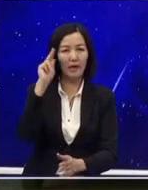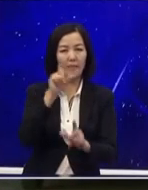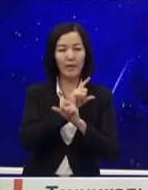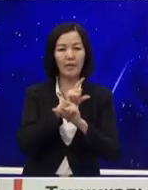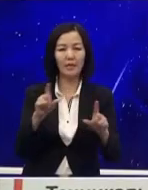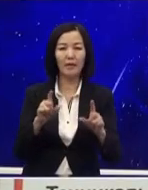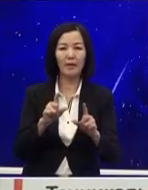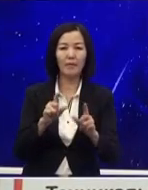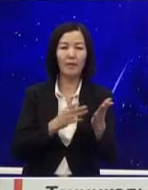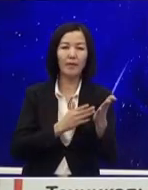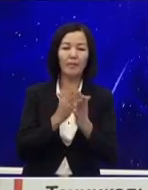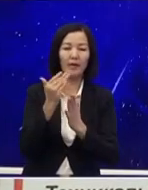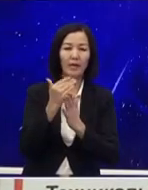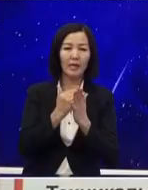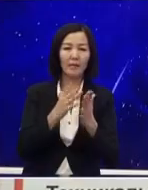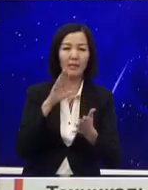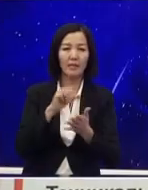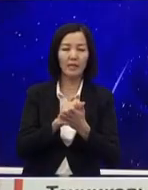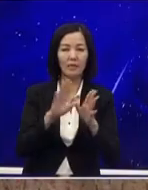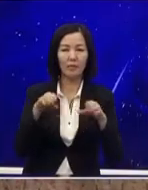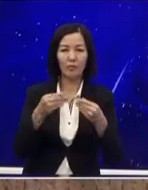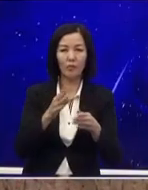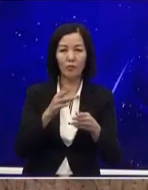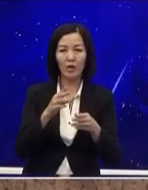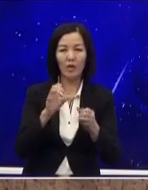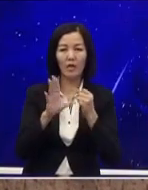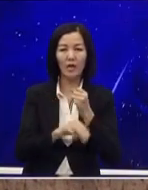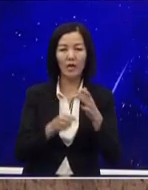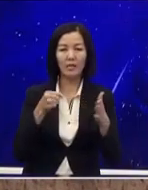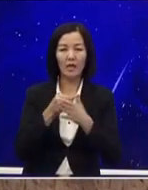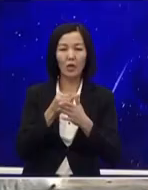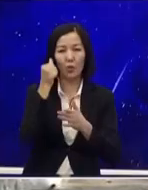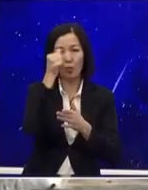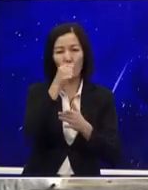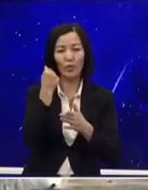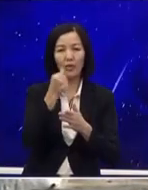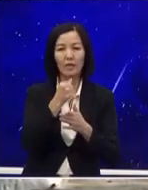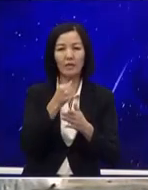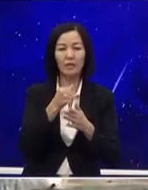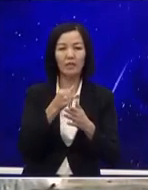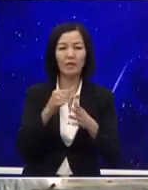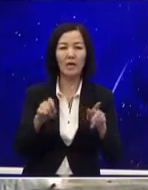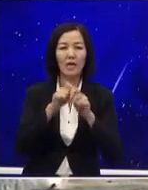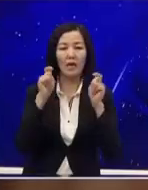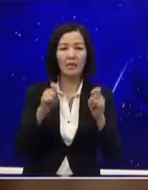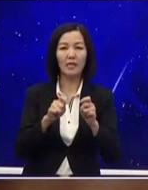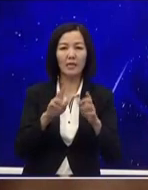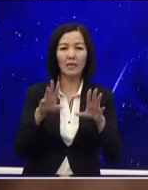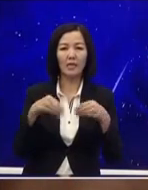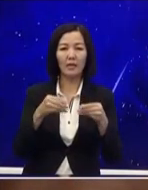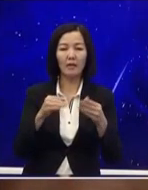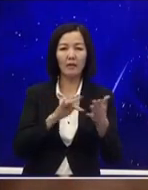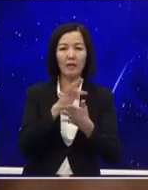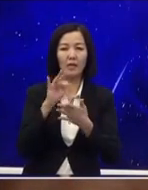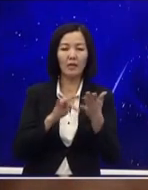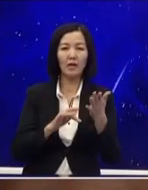реализуемые по программе «Дорожная карта занятости», будут сданы в эксплуатацию до конца года. Масштабные работы по обновлению зданий развернулись во всех районах и городах